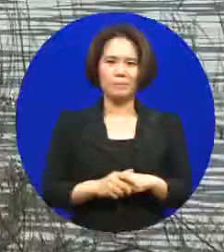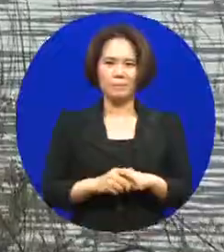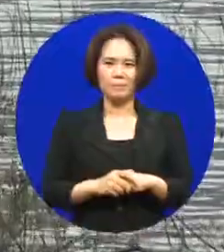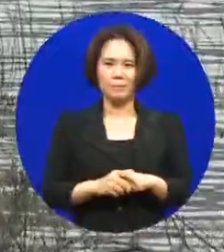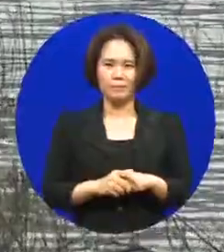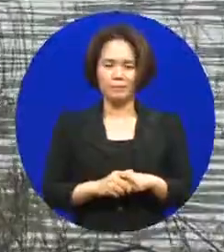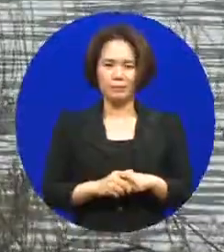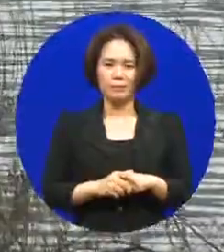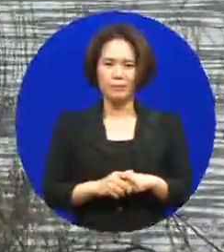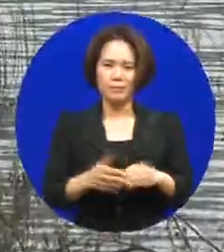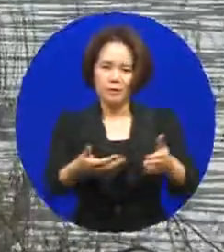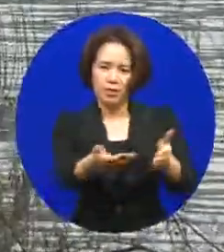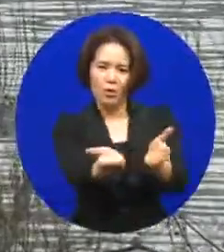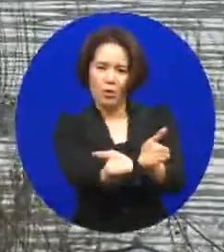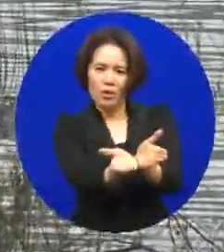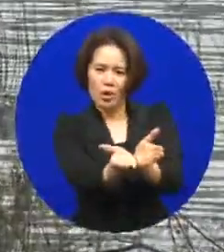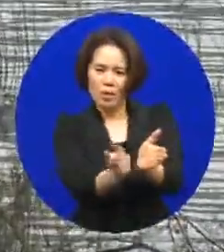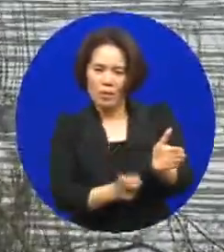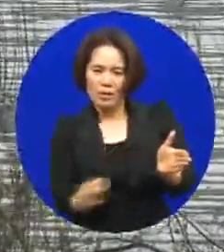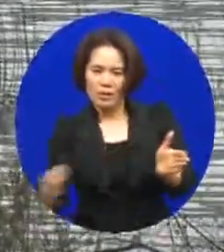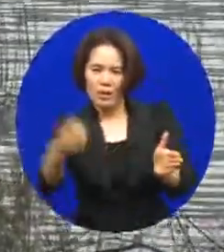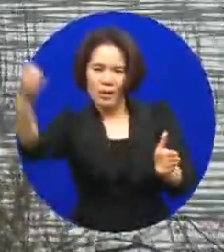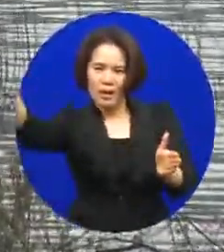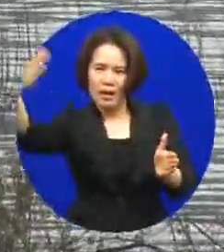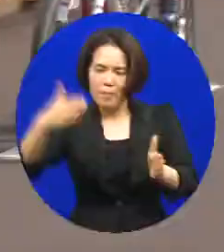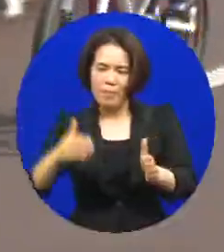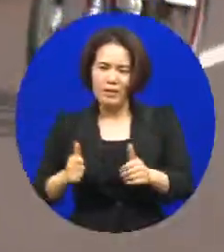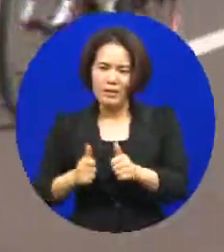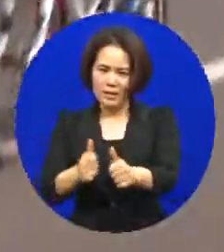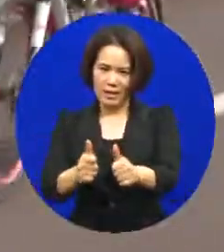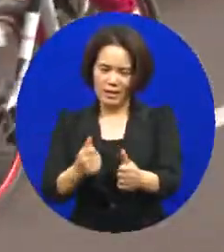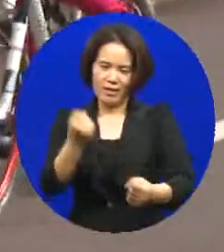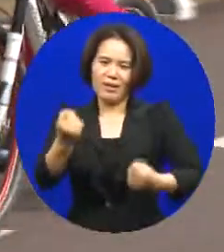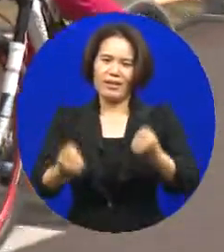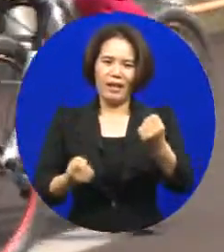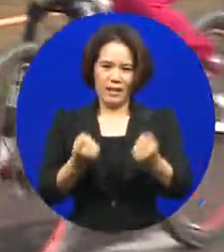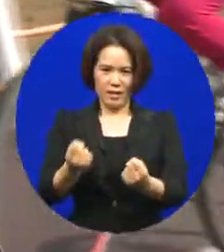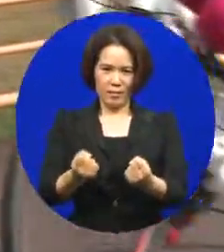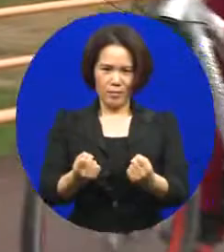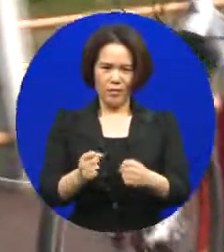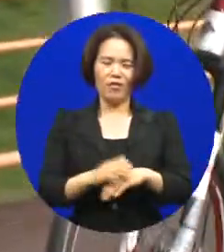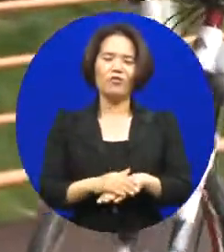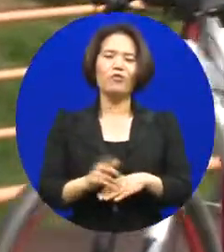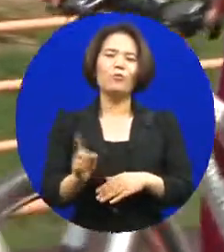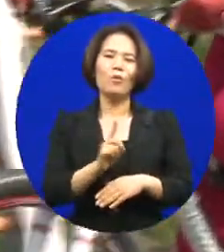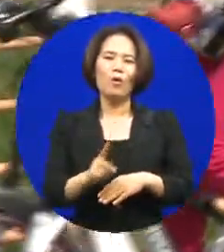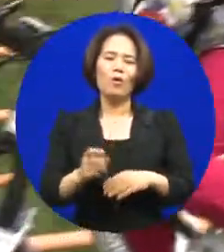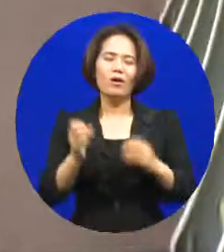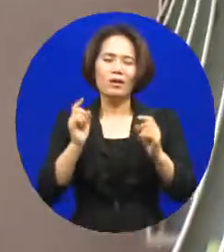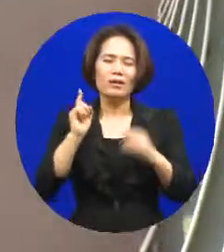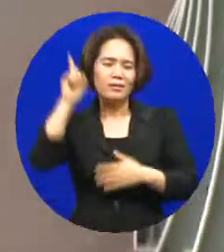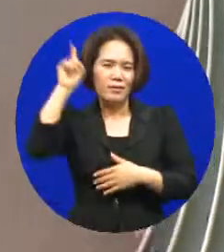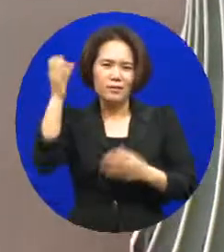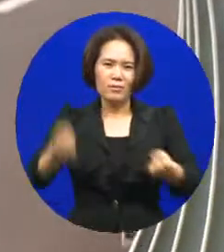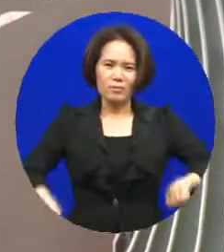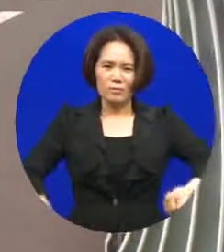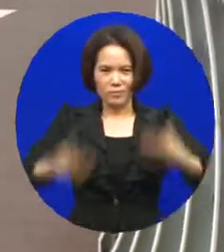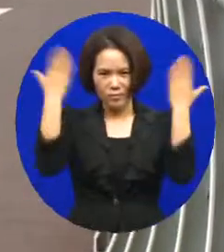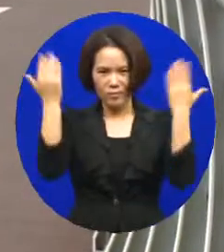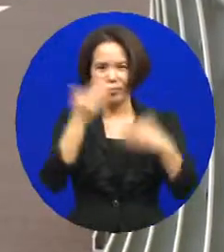좋아요. 호수에 반사되는 눈부신 햇빛을 따라가며 힘차게 달리다 보면 스트레스를 한 방에 날려버릴 수